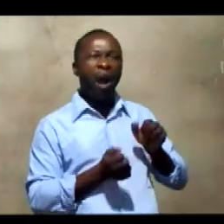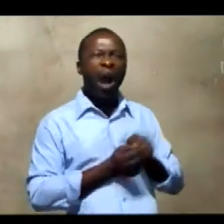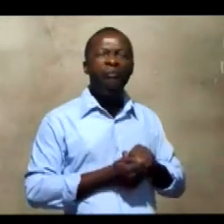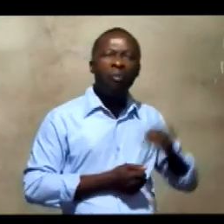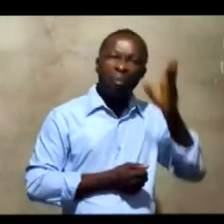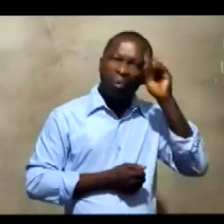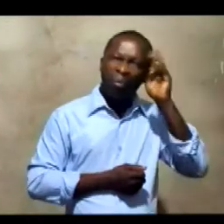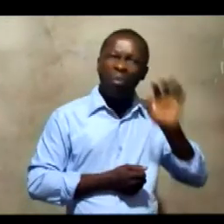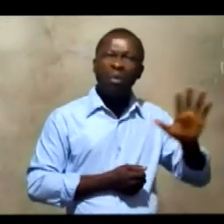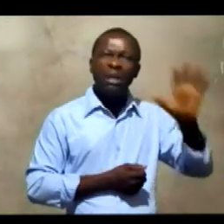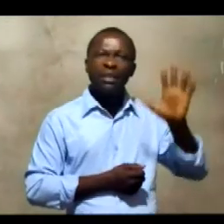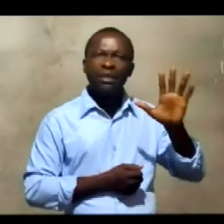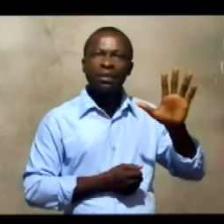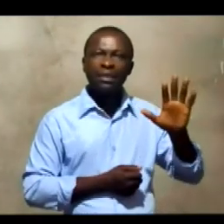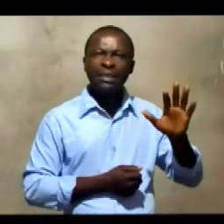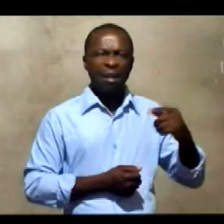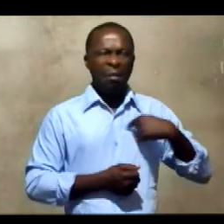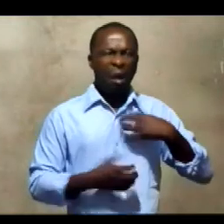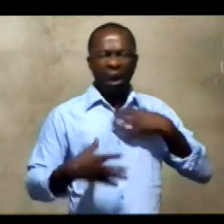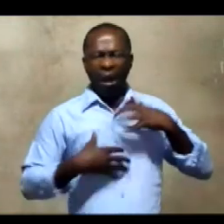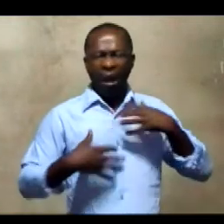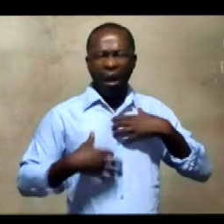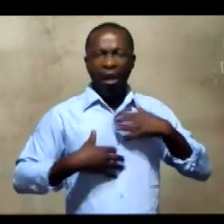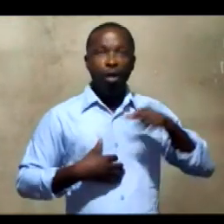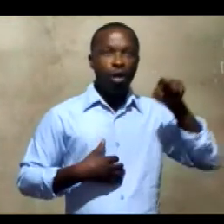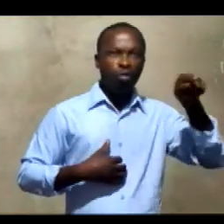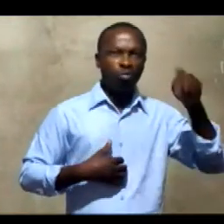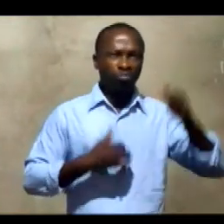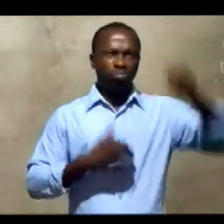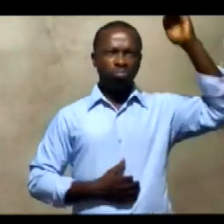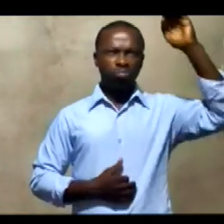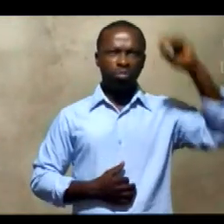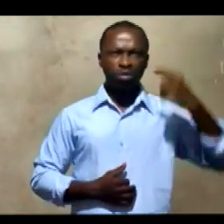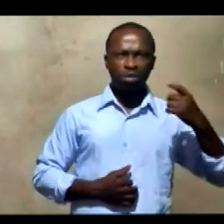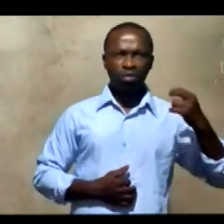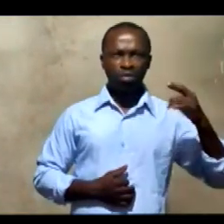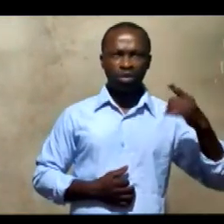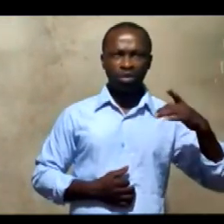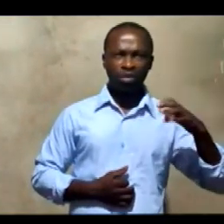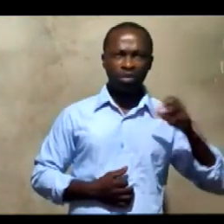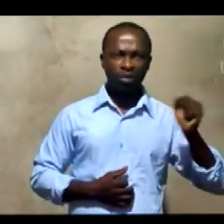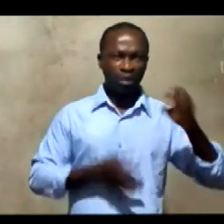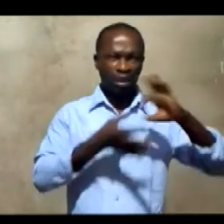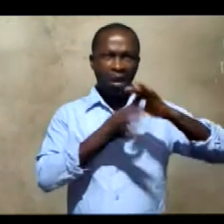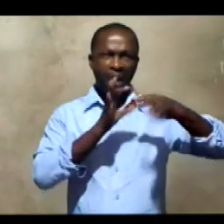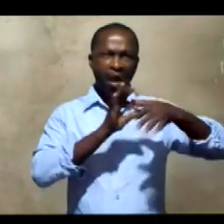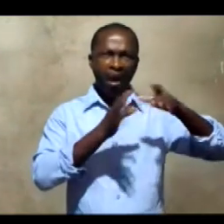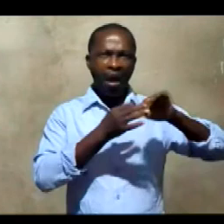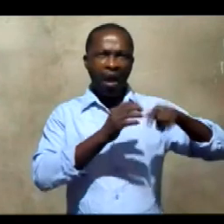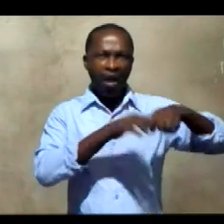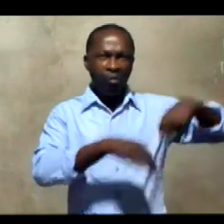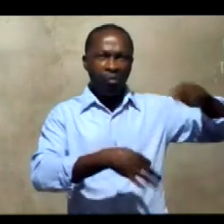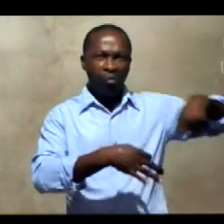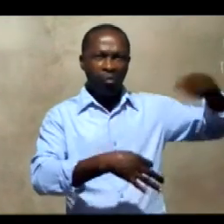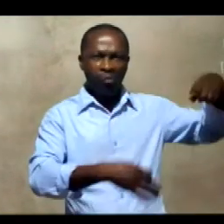me plaindre, il me tapait avec la chaîne. Tout le monde payait 2,5. Il y a ici d'autres qui donnaient la